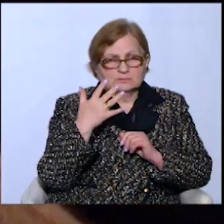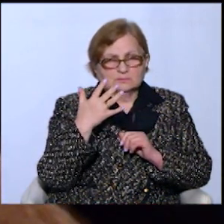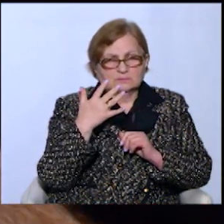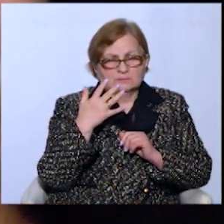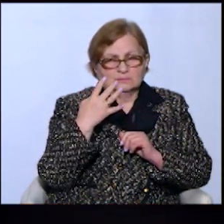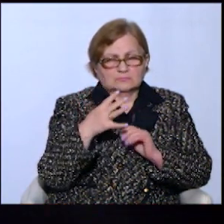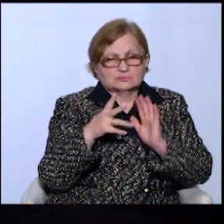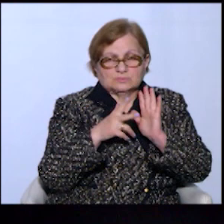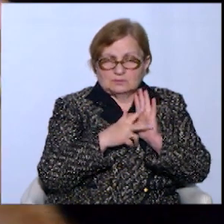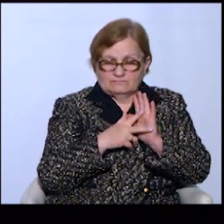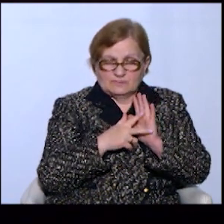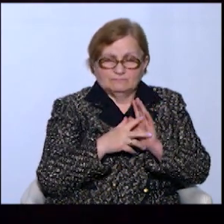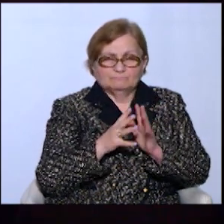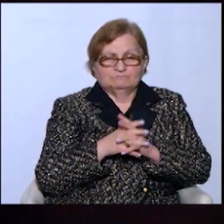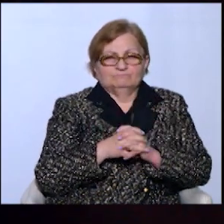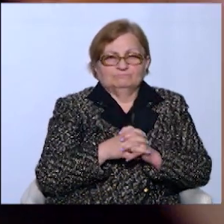248.